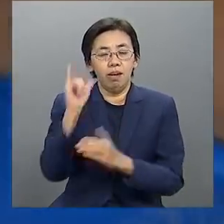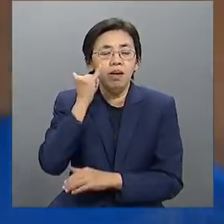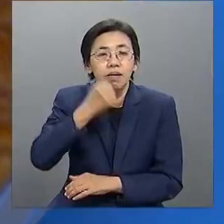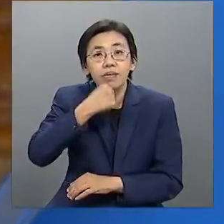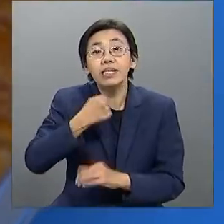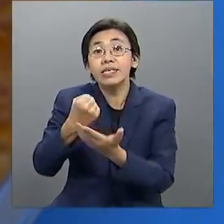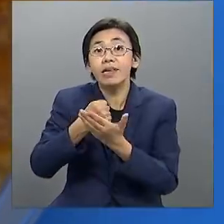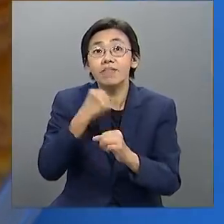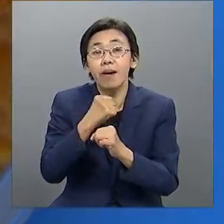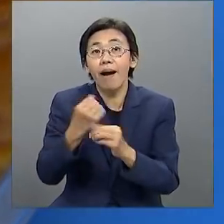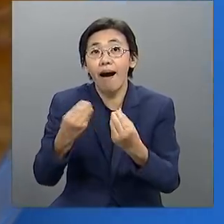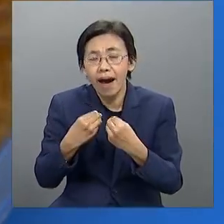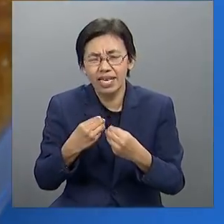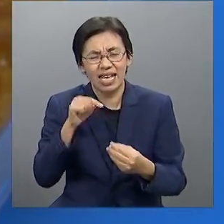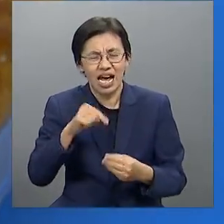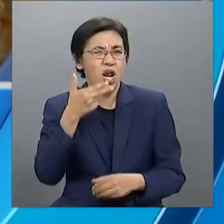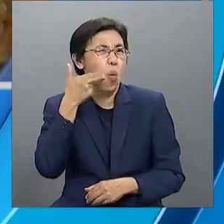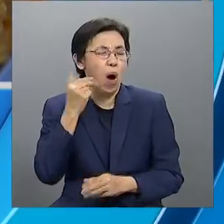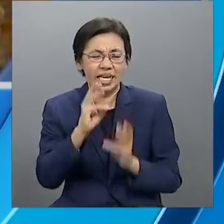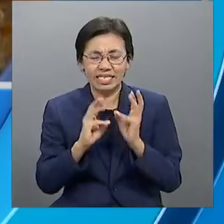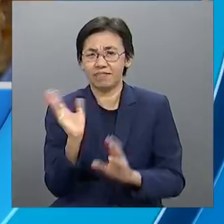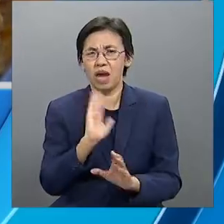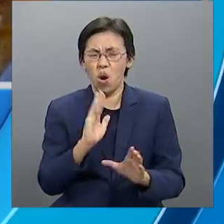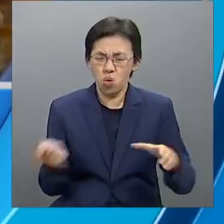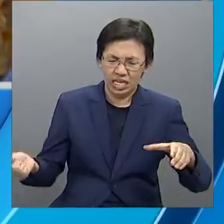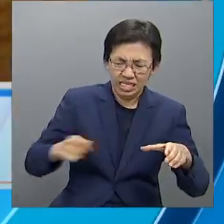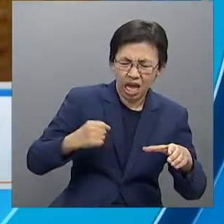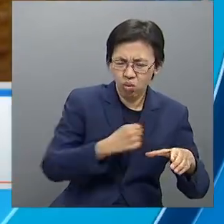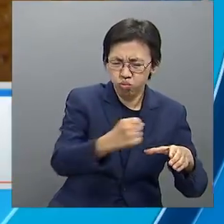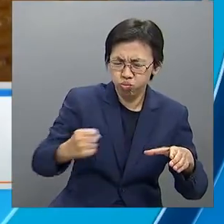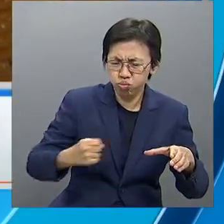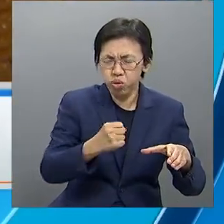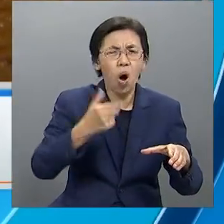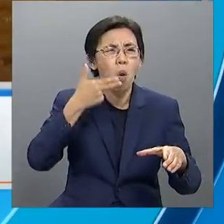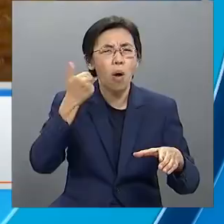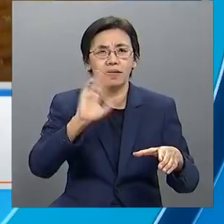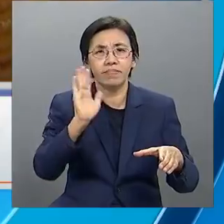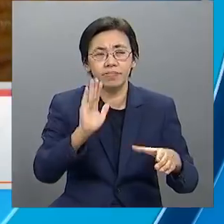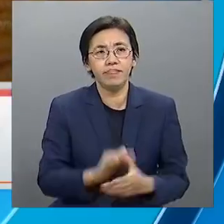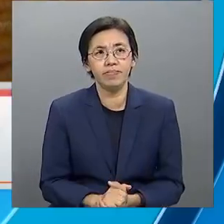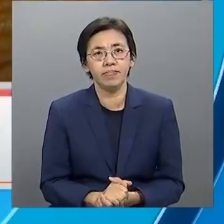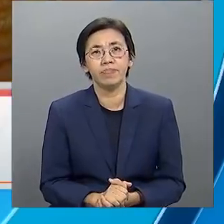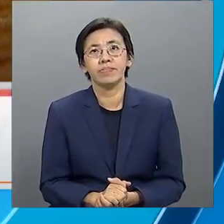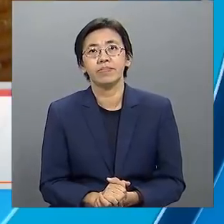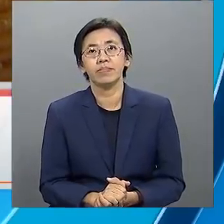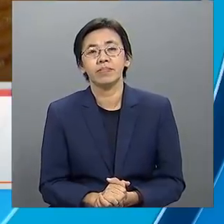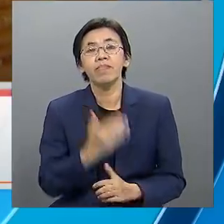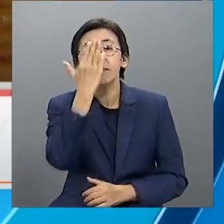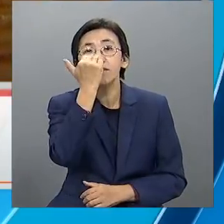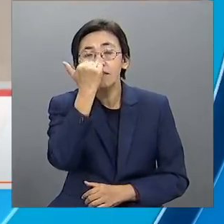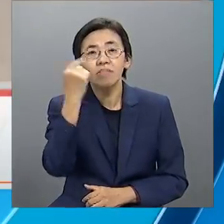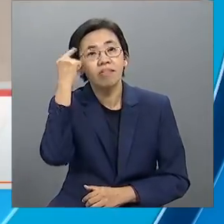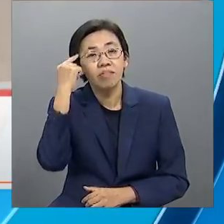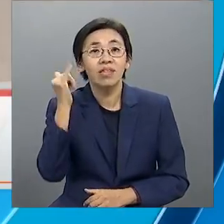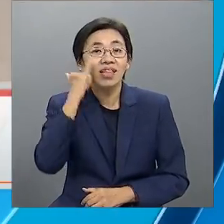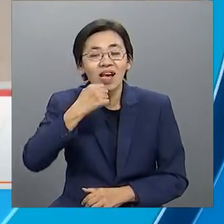วคุณยายกวนไม่ใส่น้ำตาลนะคะกวนไม่ใส่น้ำตาล มันหวานอยู่แล้ว ใช่ใช่ มันเป็นกรรมพันธุ์ใช่ไหมเป ็ นกรรมพันธุ์ตั้งแต่คุณยายของคุณชมัยพ